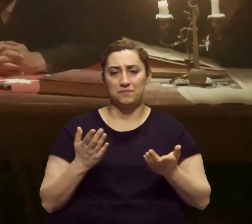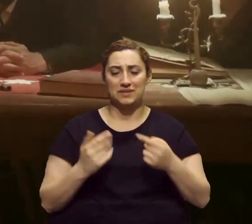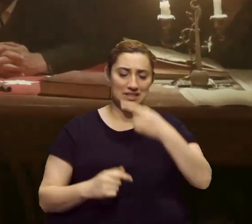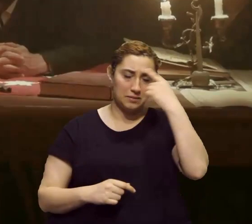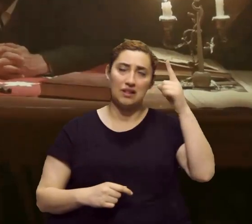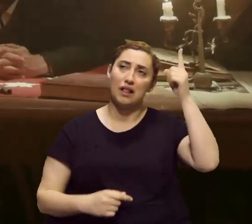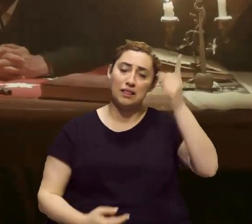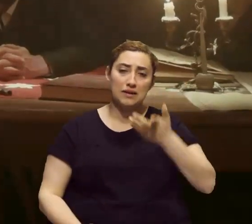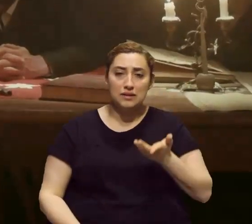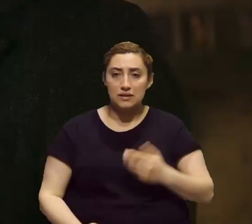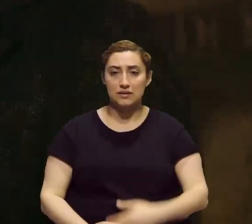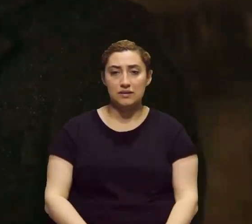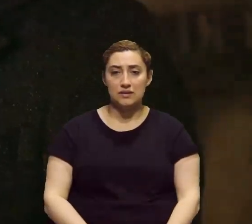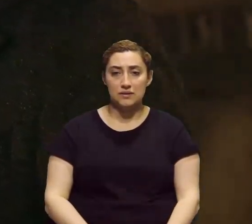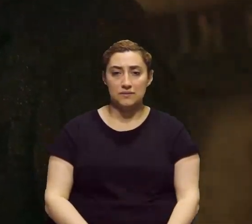Kısmet Allah'tan.